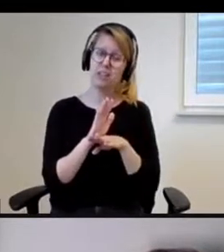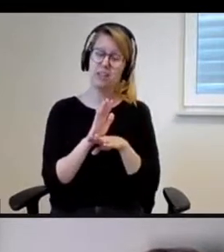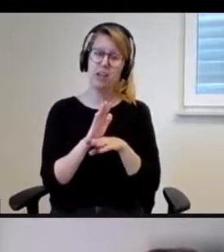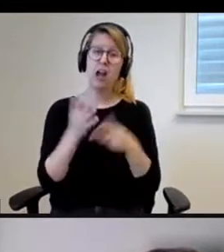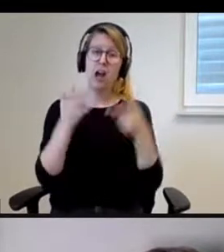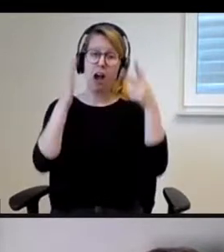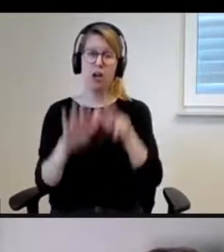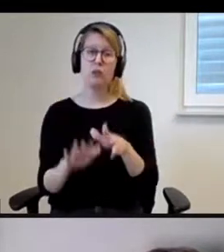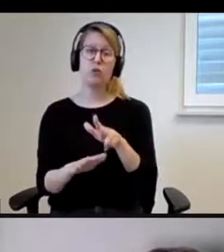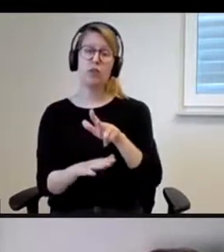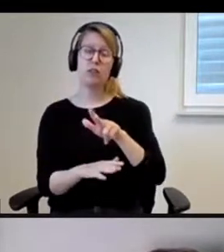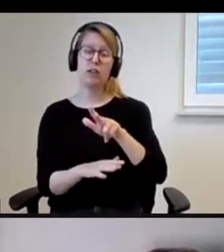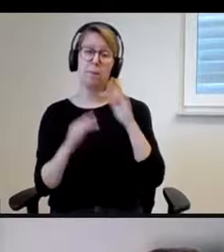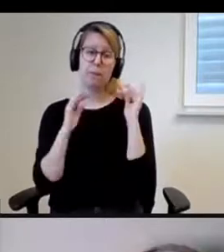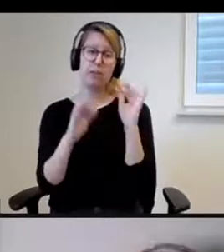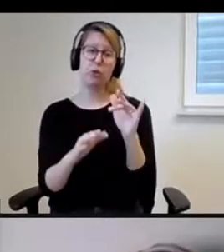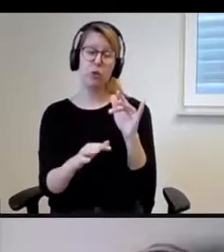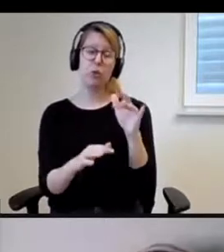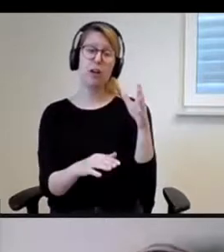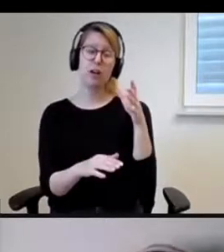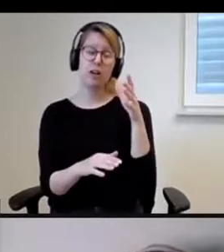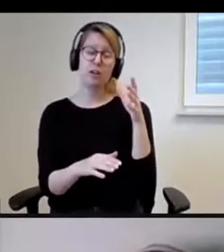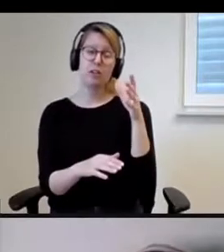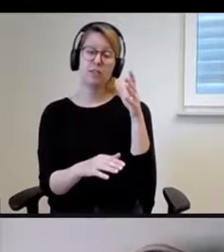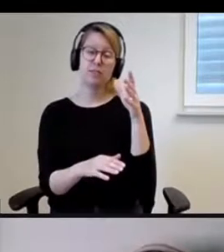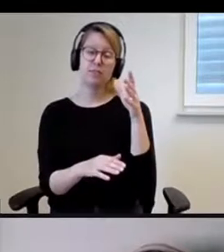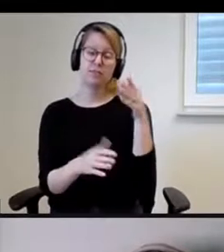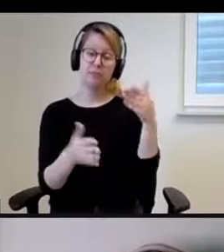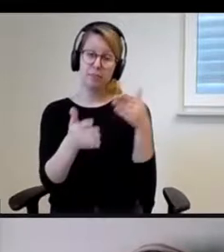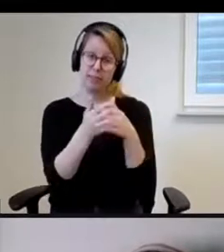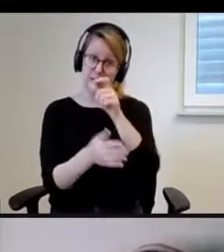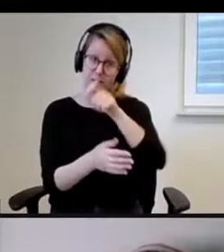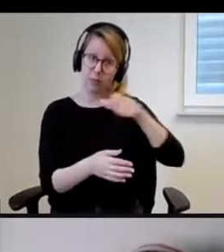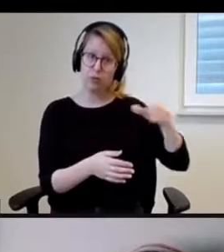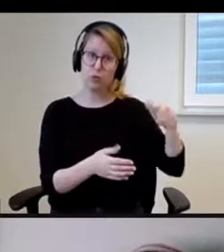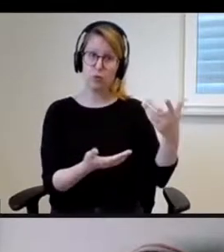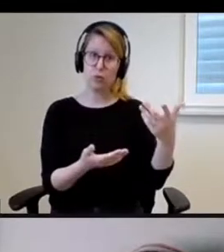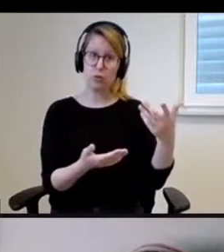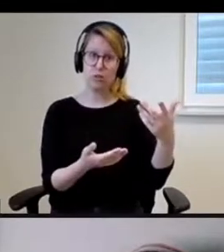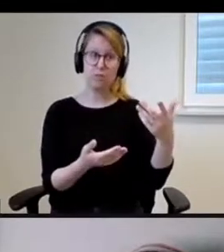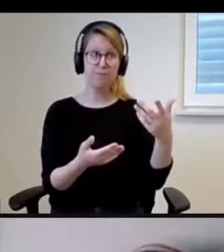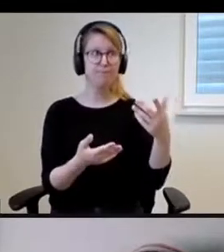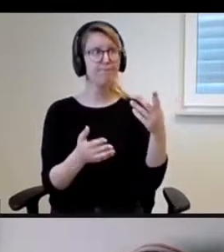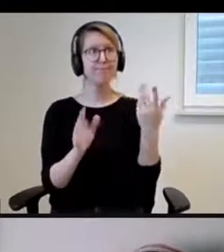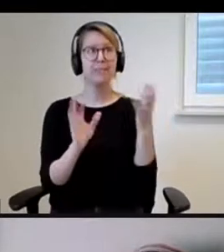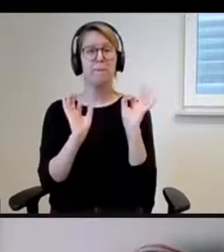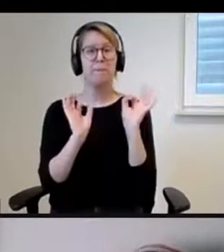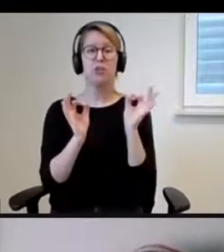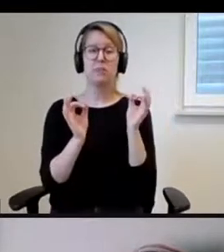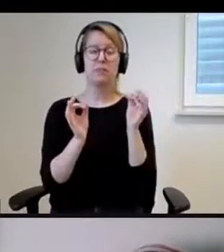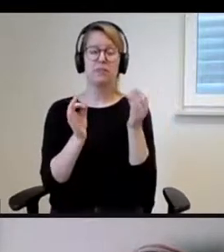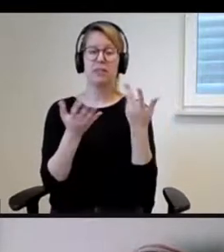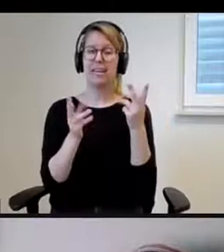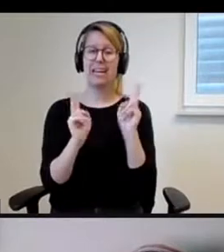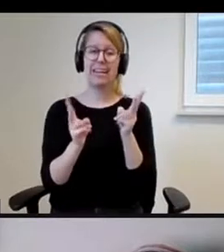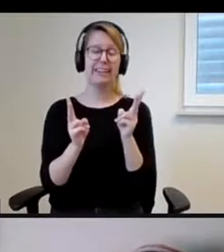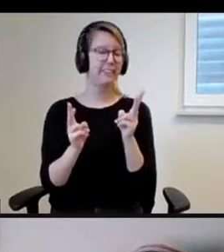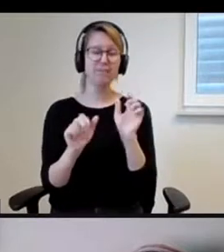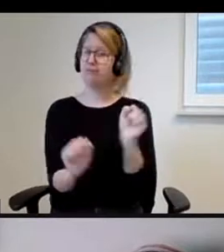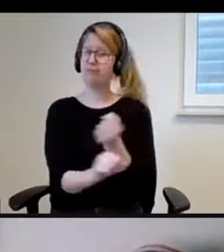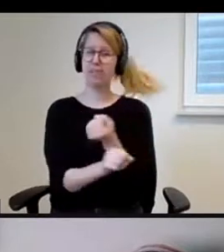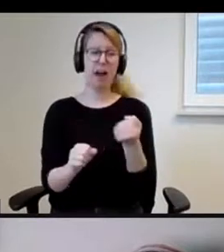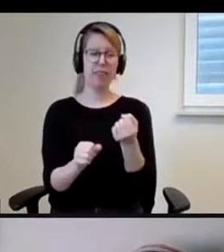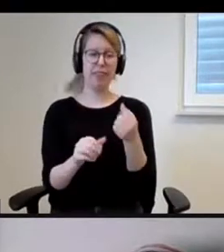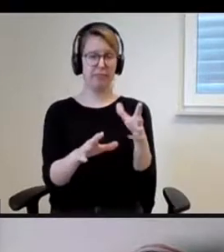du droit de participer aux élections européennes pour des raisons liées à leur handicap ou à des questions de santé mentale. Donc